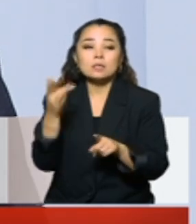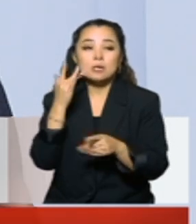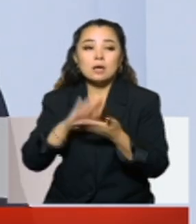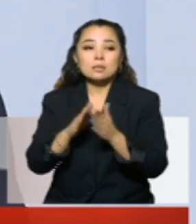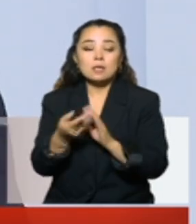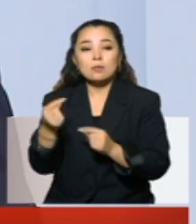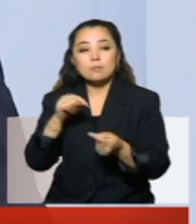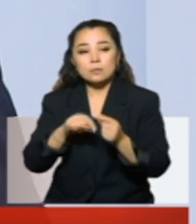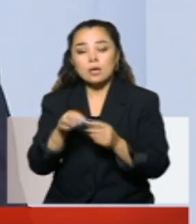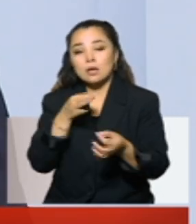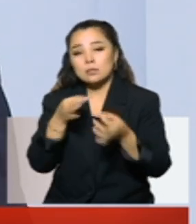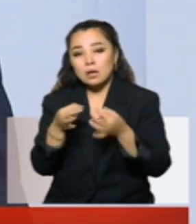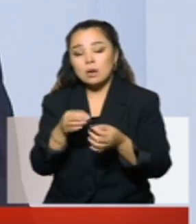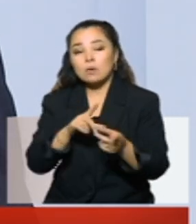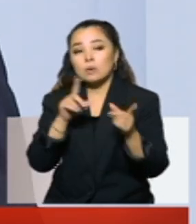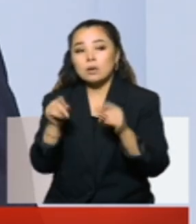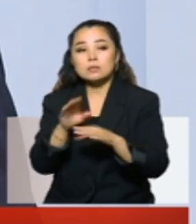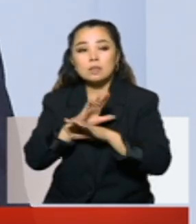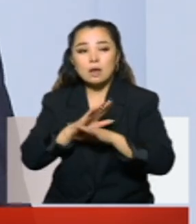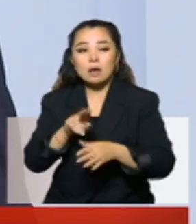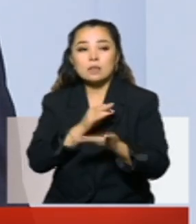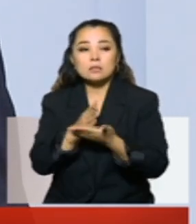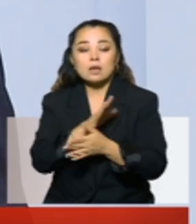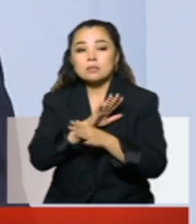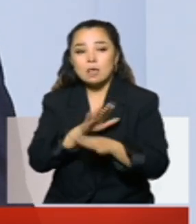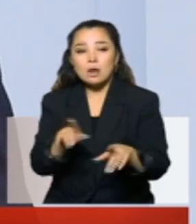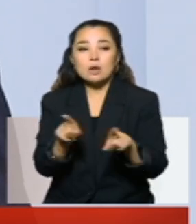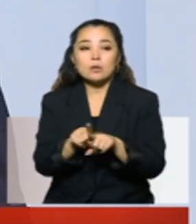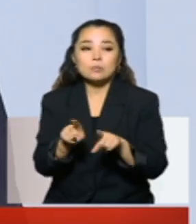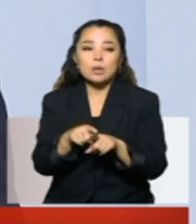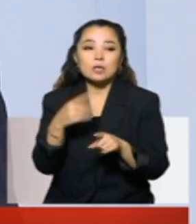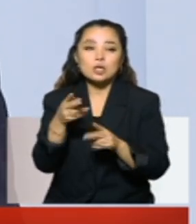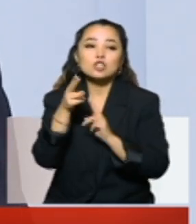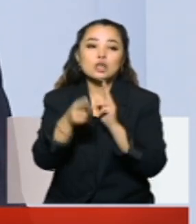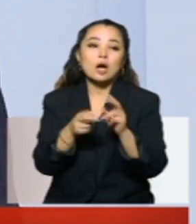керіс байланыс беріп, бұл жерге бармағам, бұндай қызмет алмағам деп шағым беріледі.